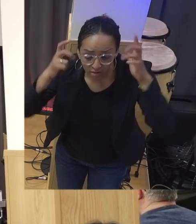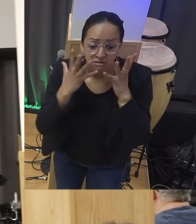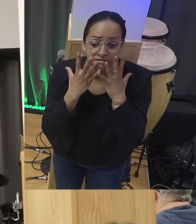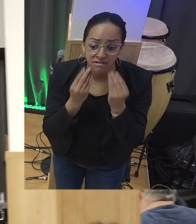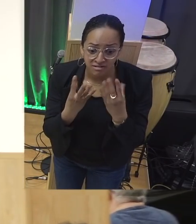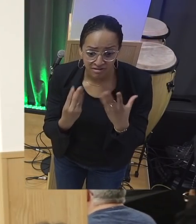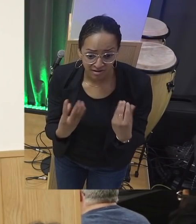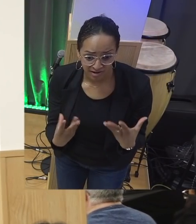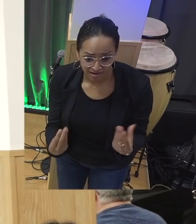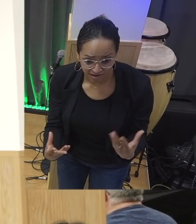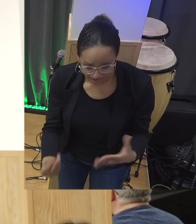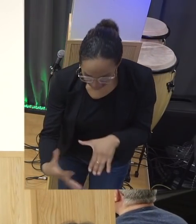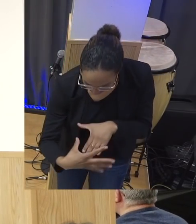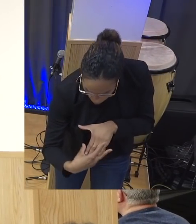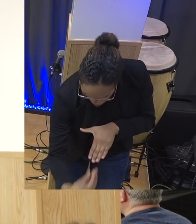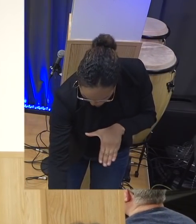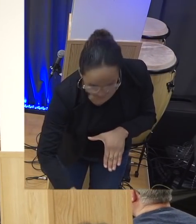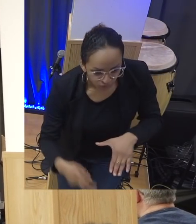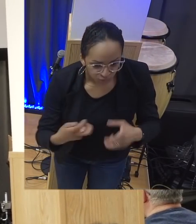les babouches jaunes de marque Nike,